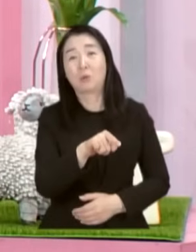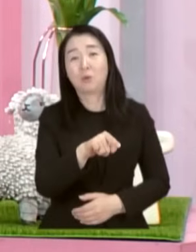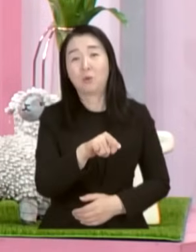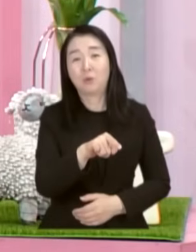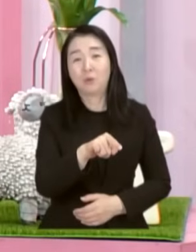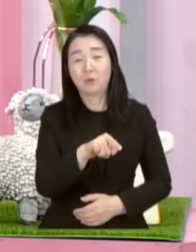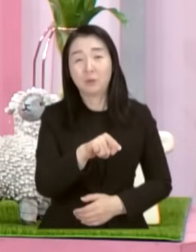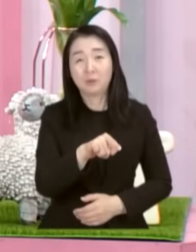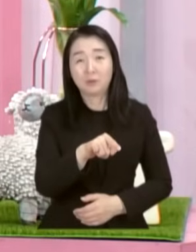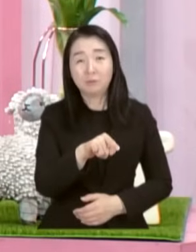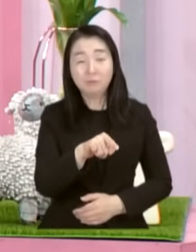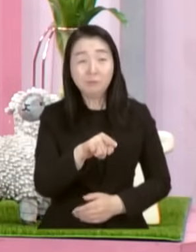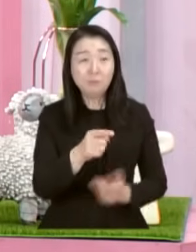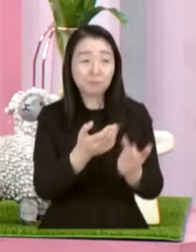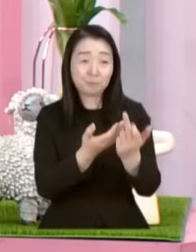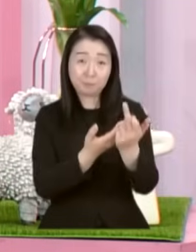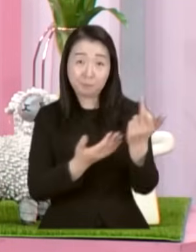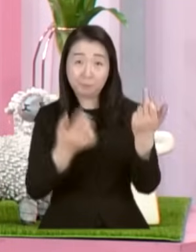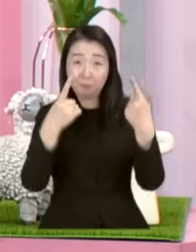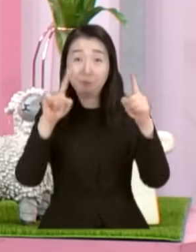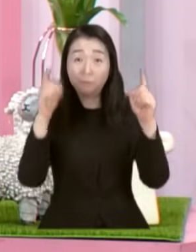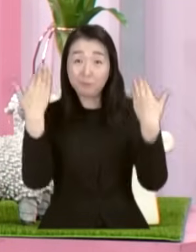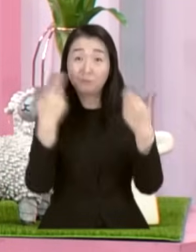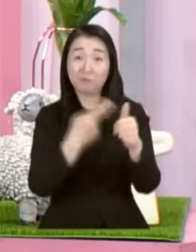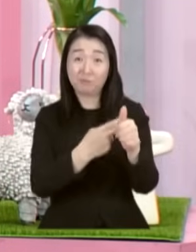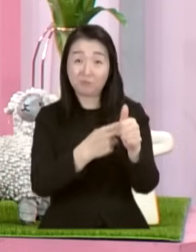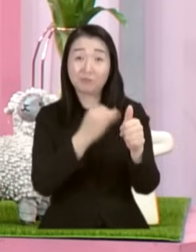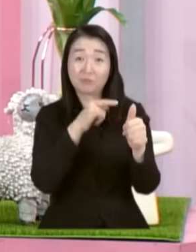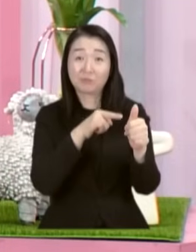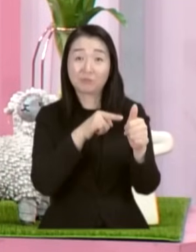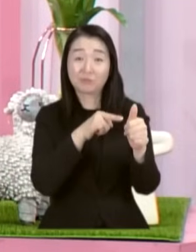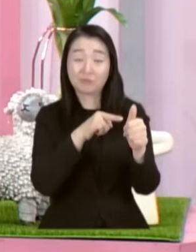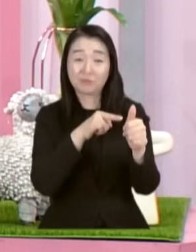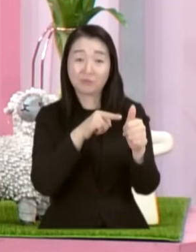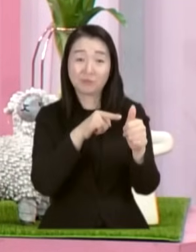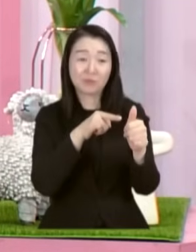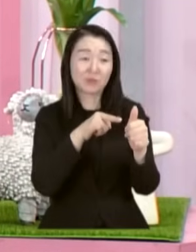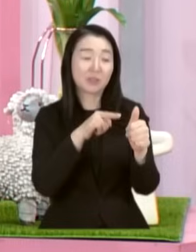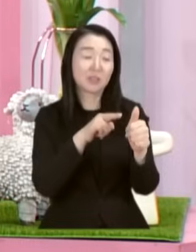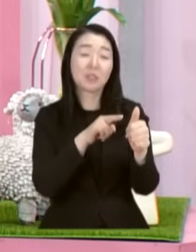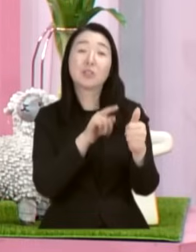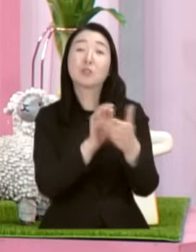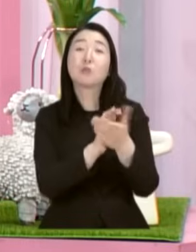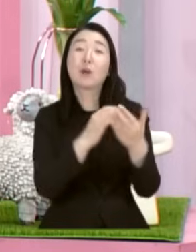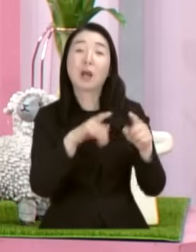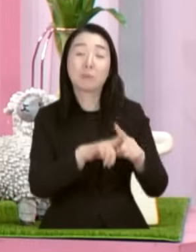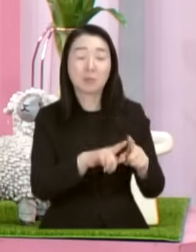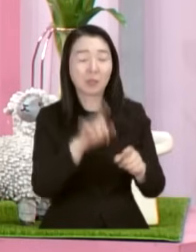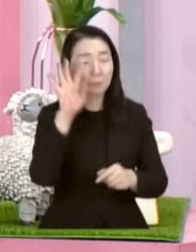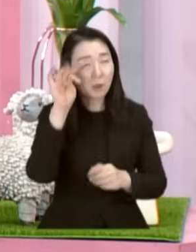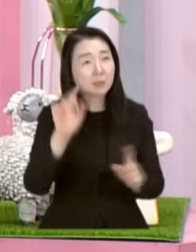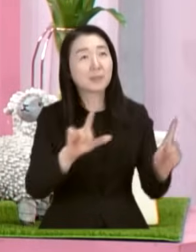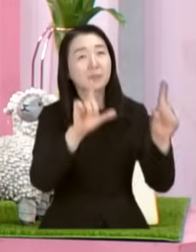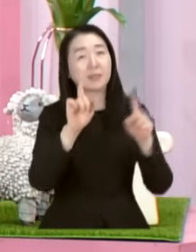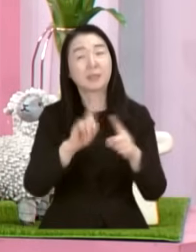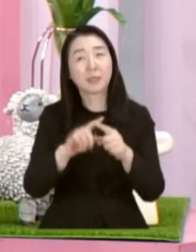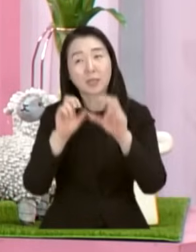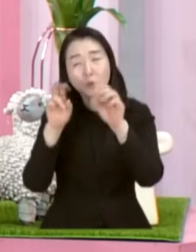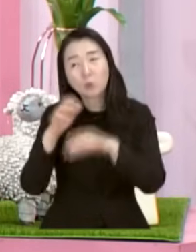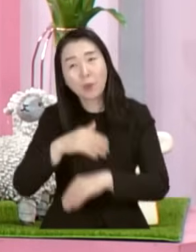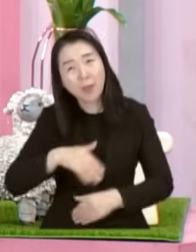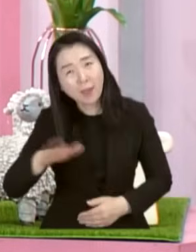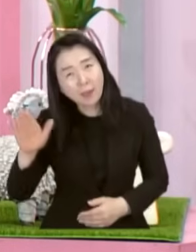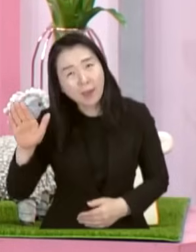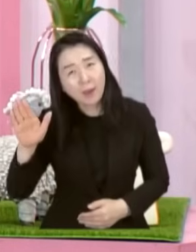그때 중어중문학과 강원대학 중어중문학과 교수가 있었어요. 그 집에서 며칠 지내면서 내가